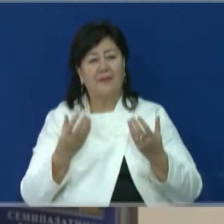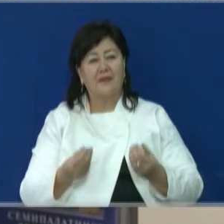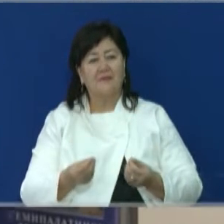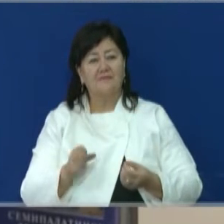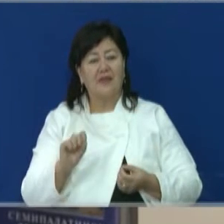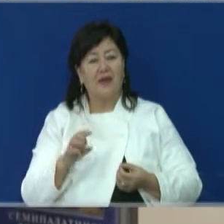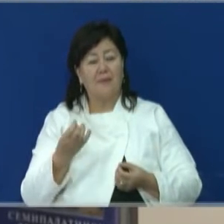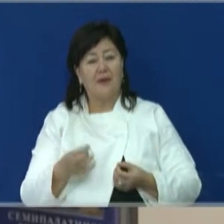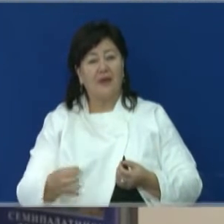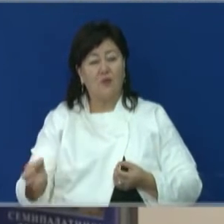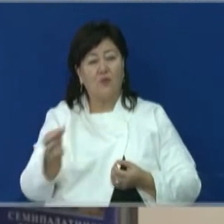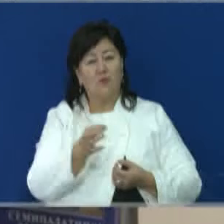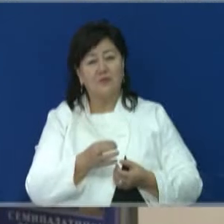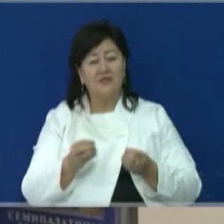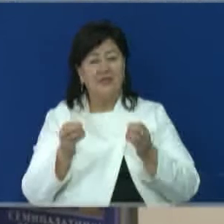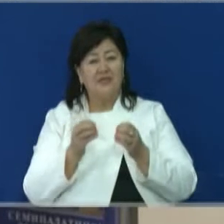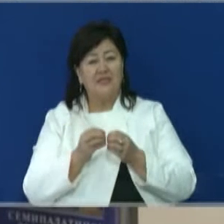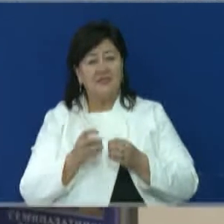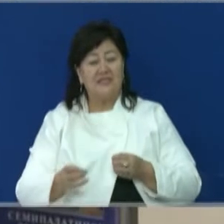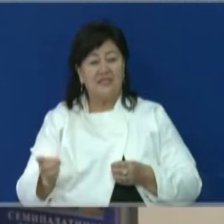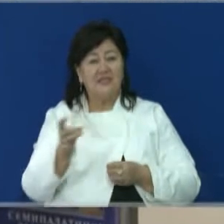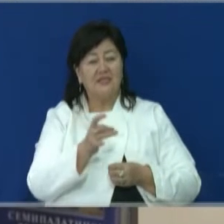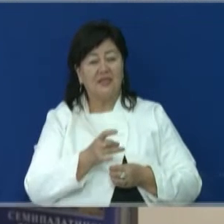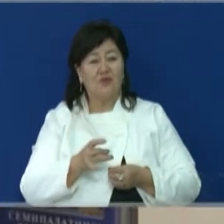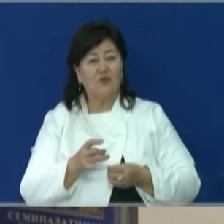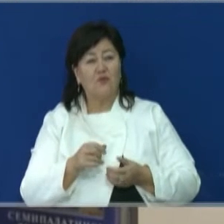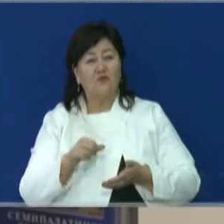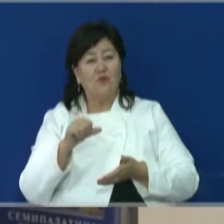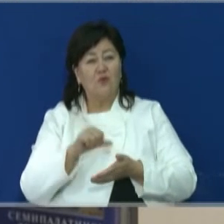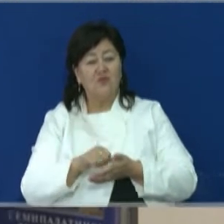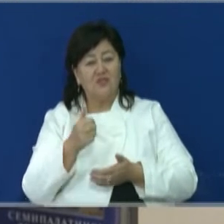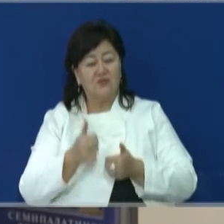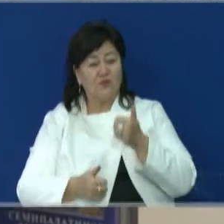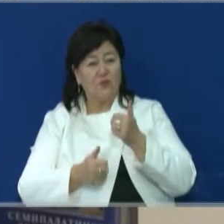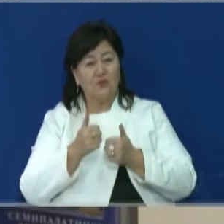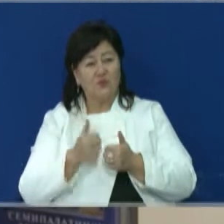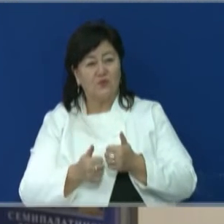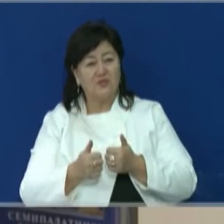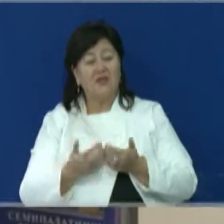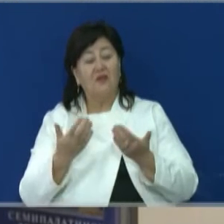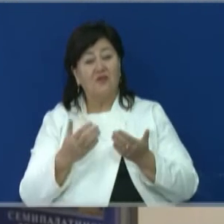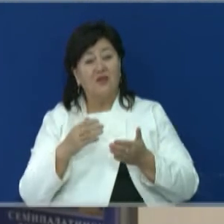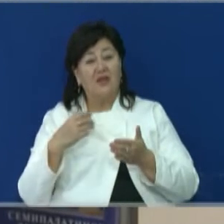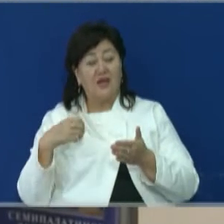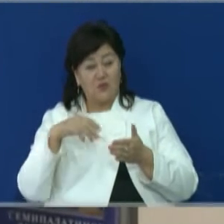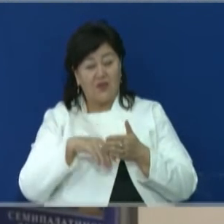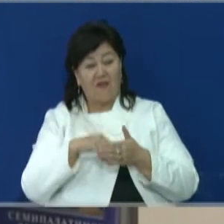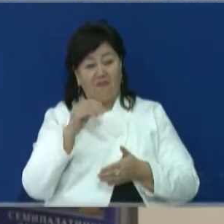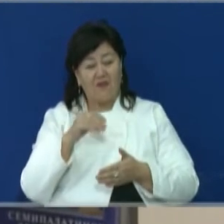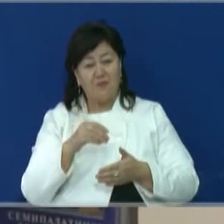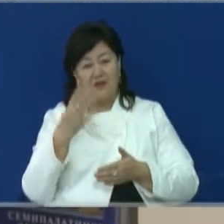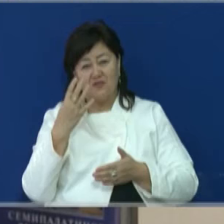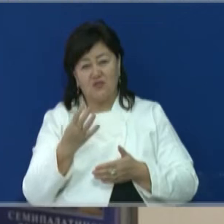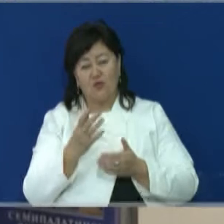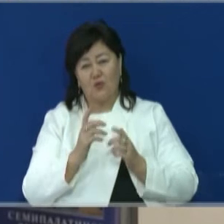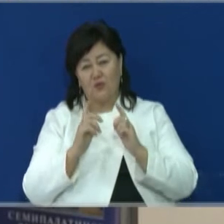Абай облысына қарасты 10 аудан көлемінде бірінші аудандық және қалалық кезеңдер өтті. Мен содан іріктелген балаларымыз 4